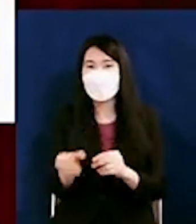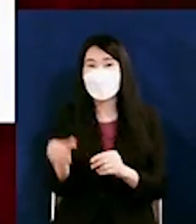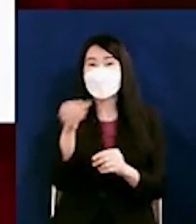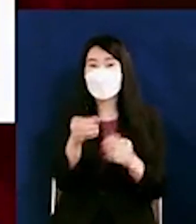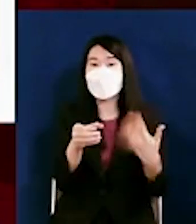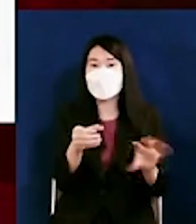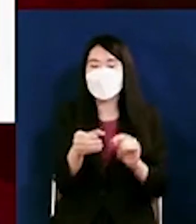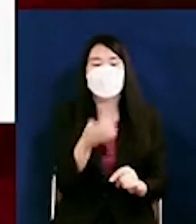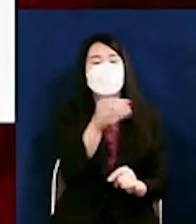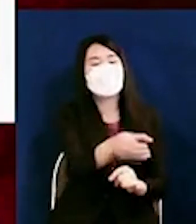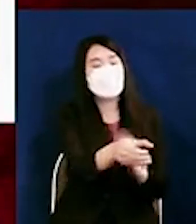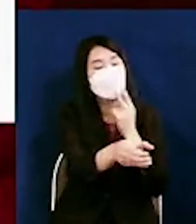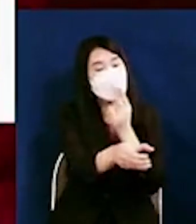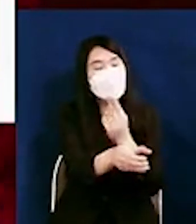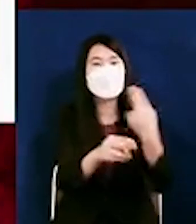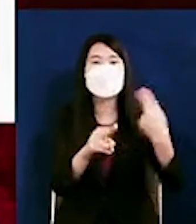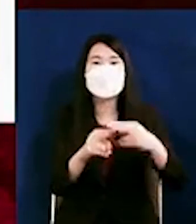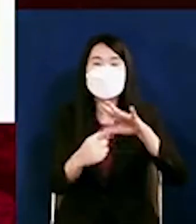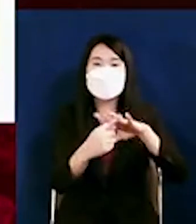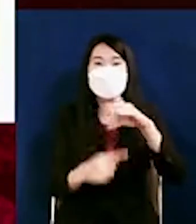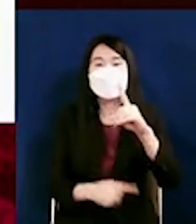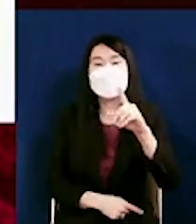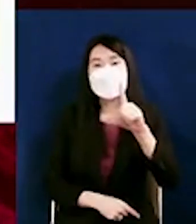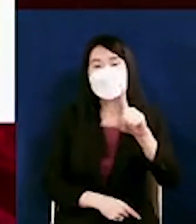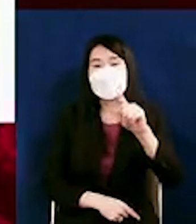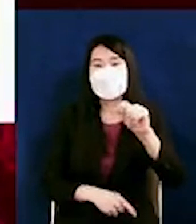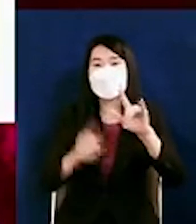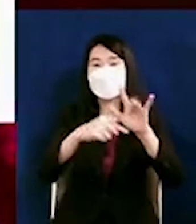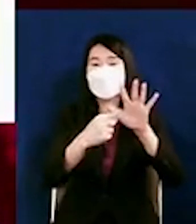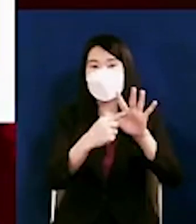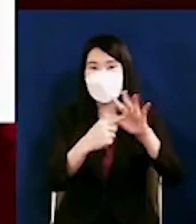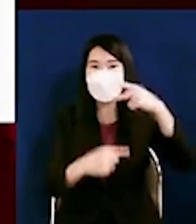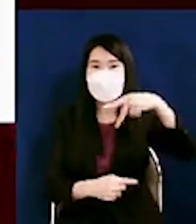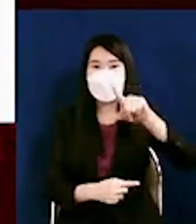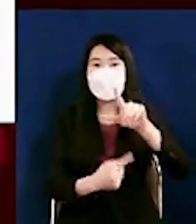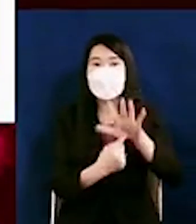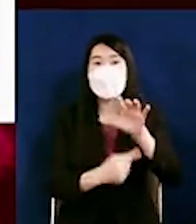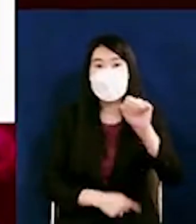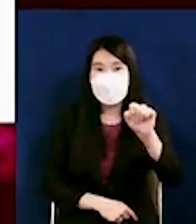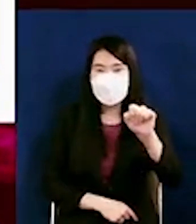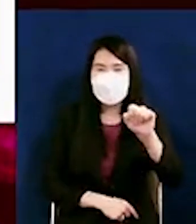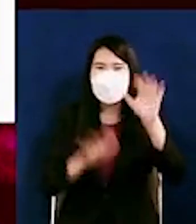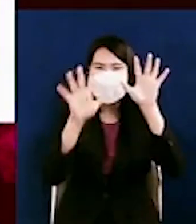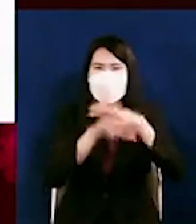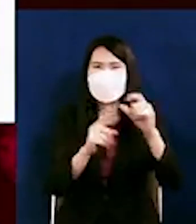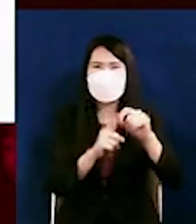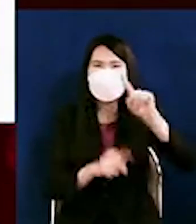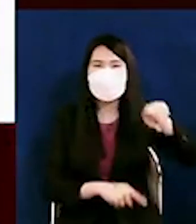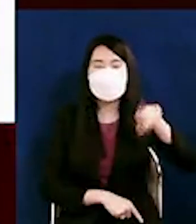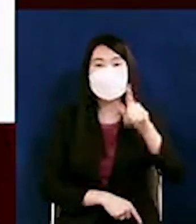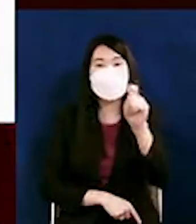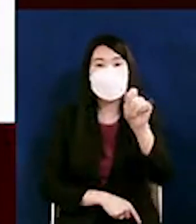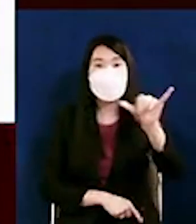ออกมาเป็นเดลต้าพลัสที่เป็น AY1 นะครับคนละตัวกับ AY 4.2 นะ